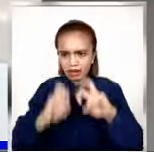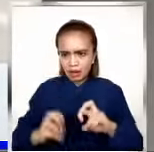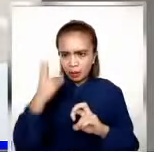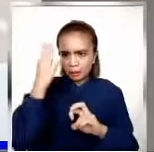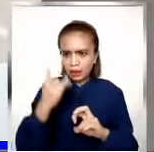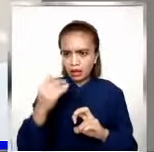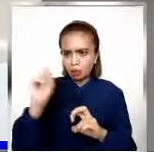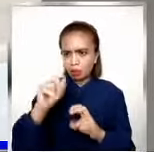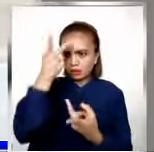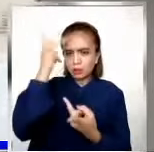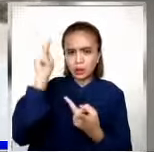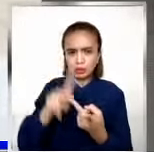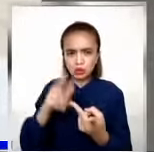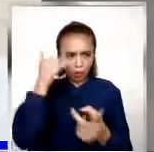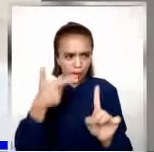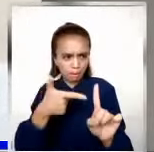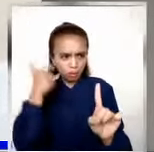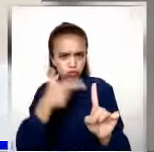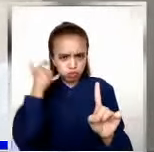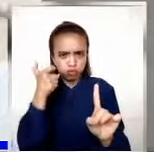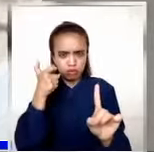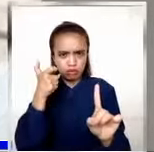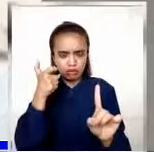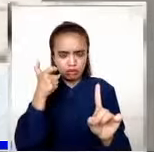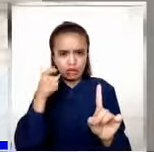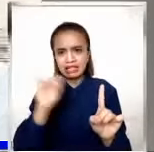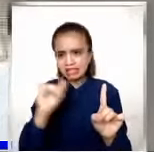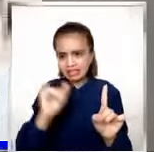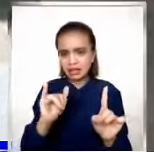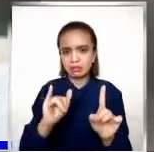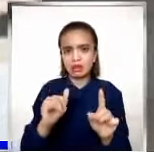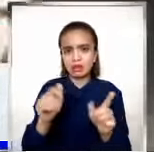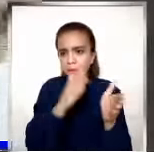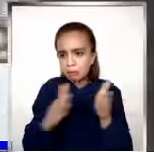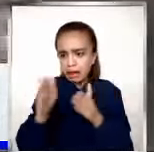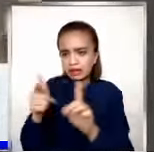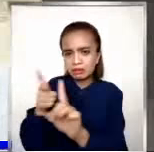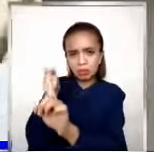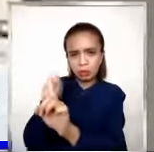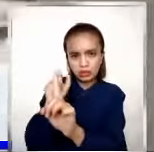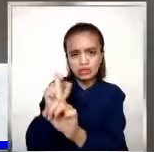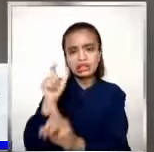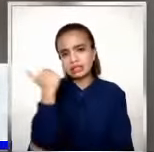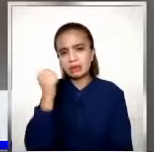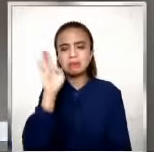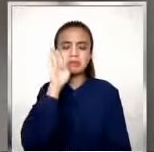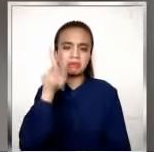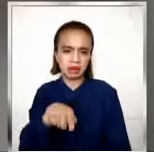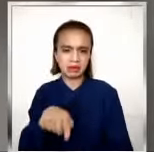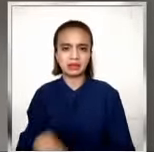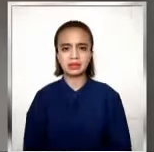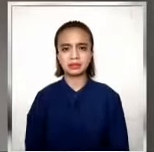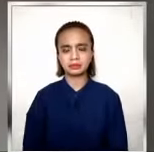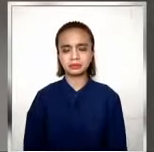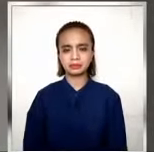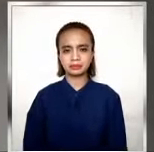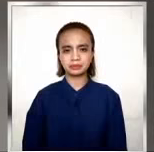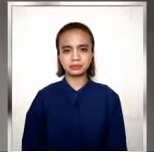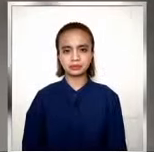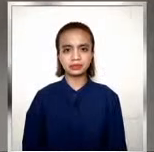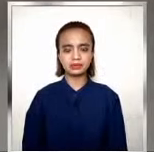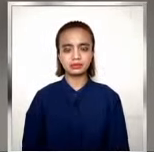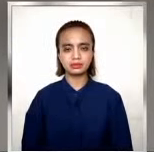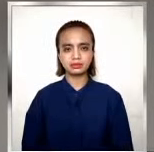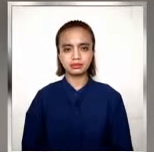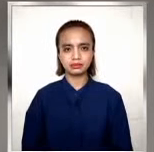biktima at tangkang pamamaril nito sa isa pang kapatid. Mula sa GMA Regional TV 1 Mindanao, Sara